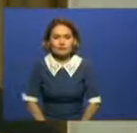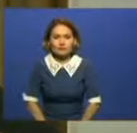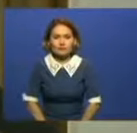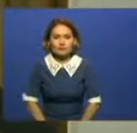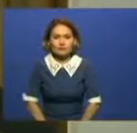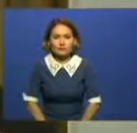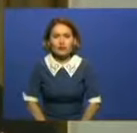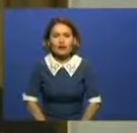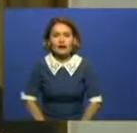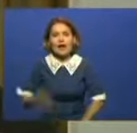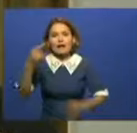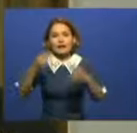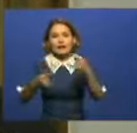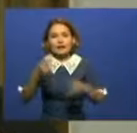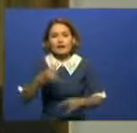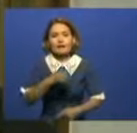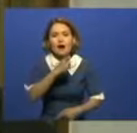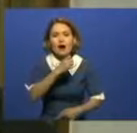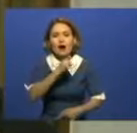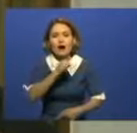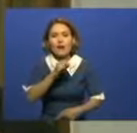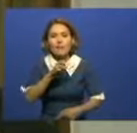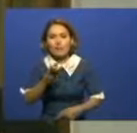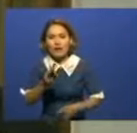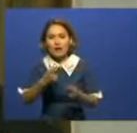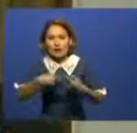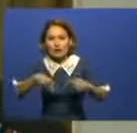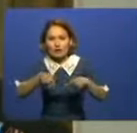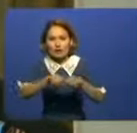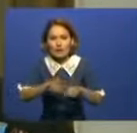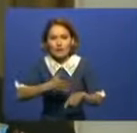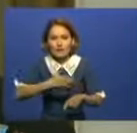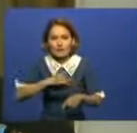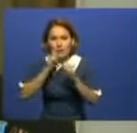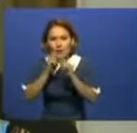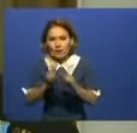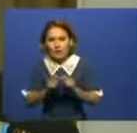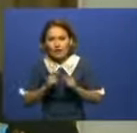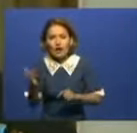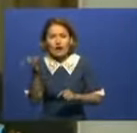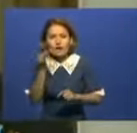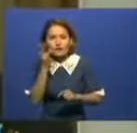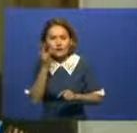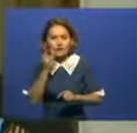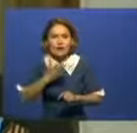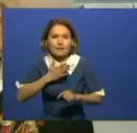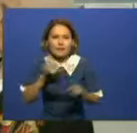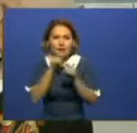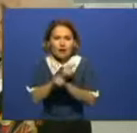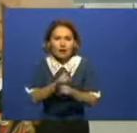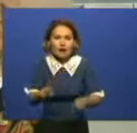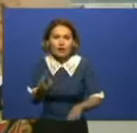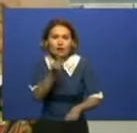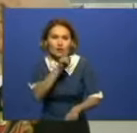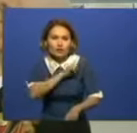Телеканал Хабар. Хабар агенттігі біздің қордың көпшілікке танылуына өлшеусіз үлес қосып келеді. Бүгінгі сыйлыққа ерекше алғыс